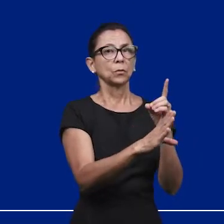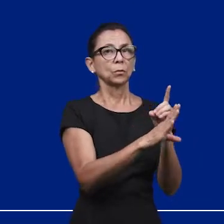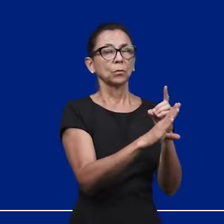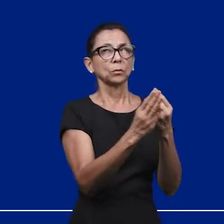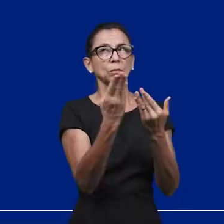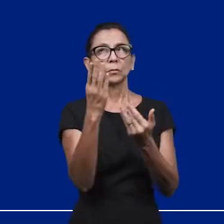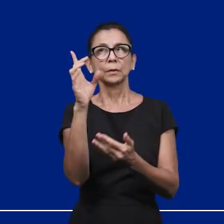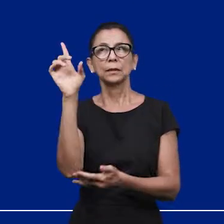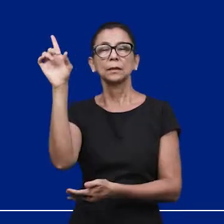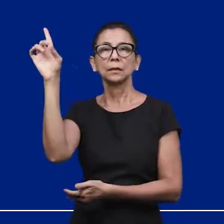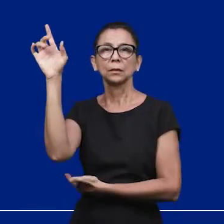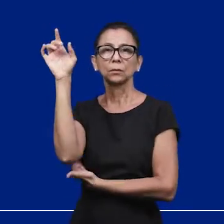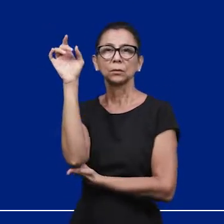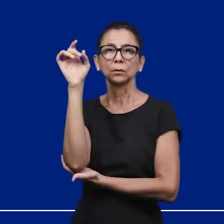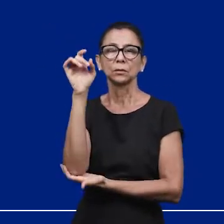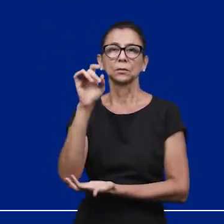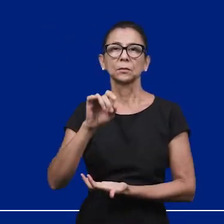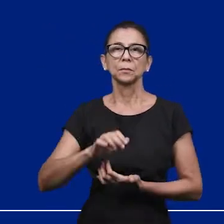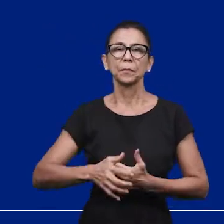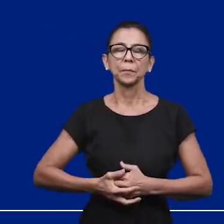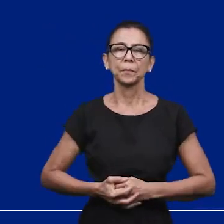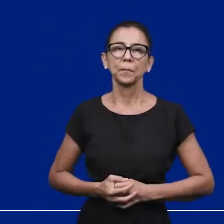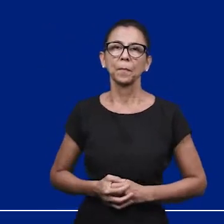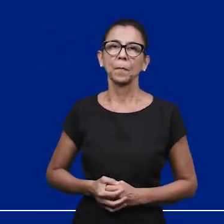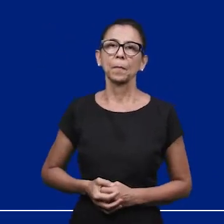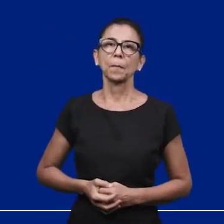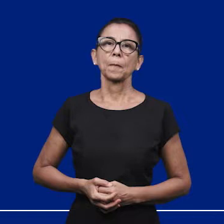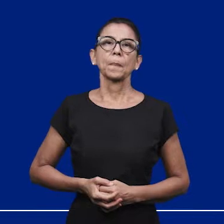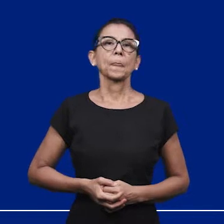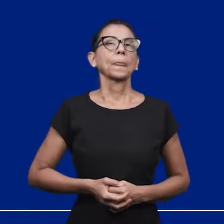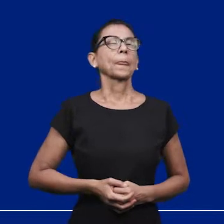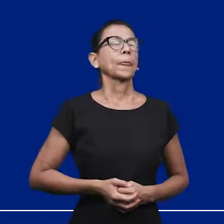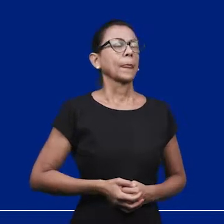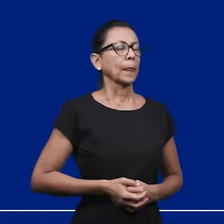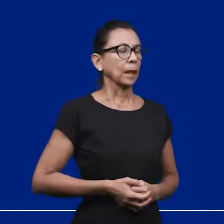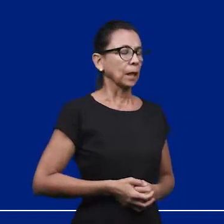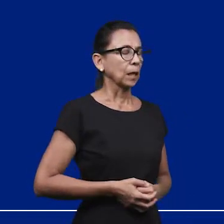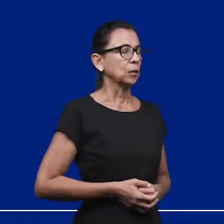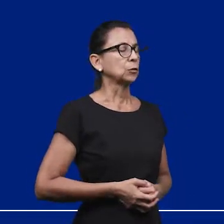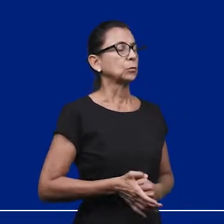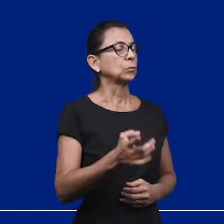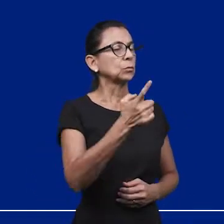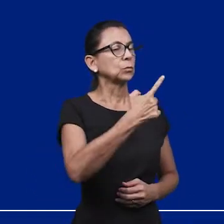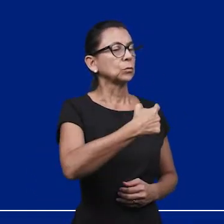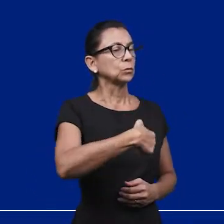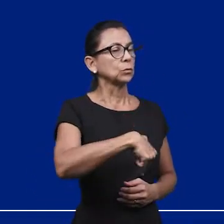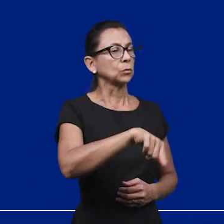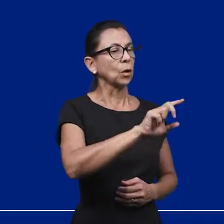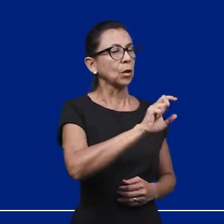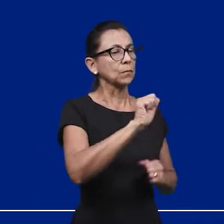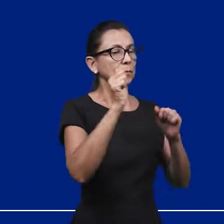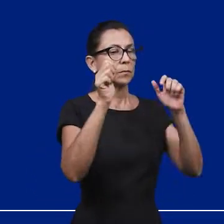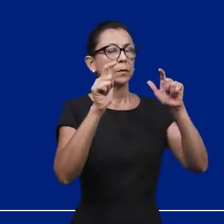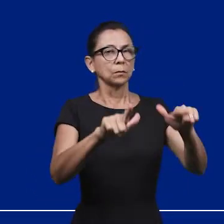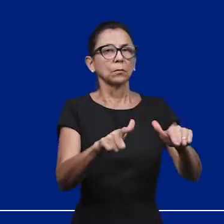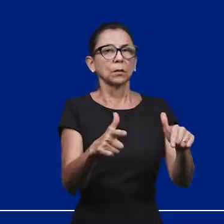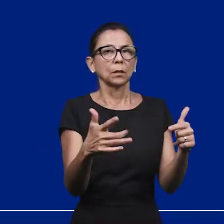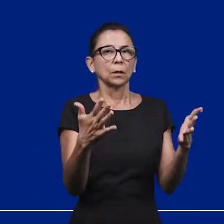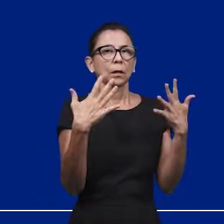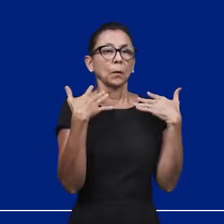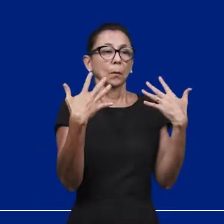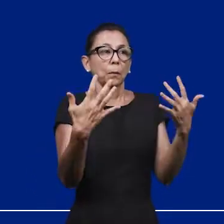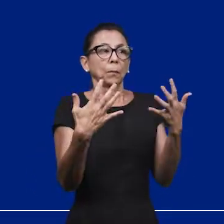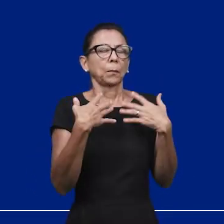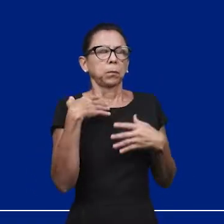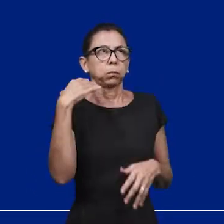Laisse-nous partir chemin de 3 jours dans le désert afin qu'on puisse sacrifier le Seigneur notre Dieu comme il nous